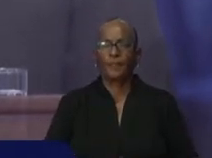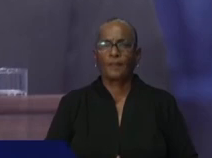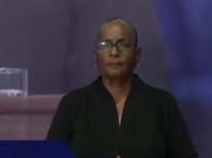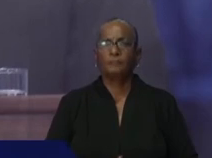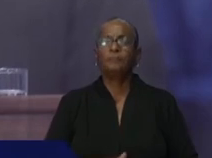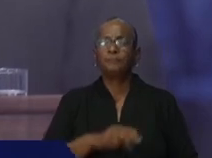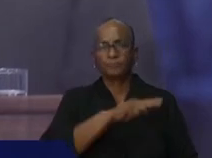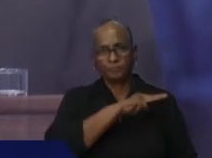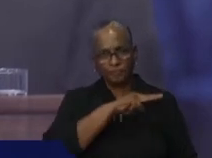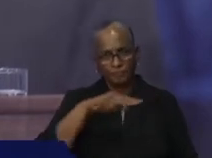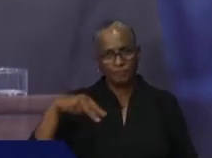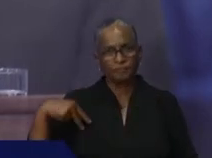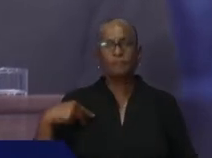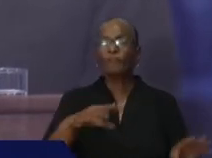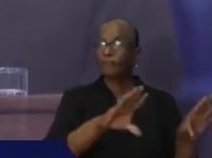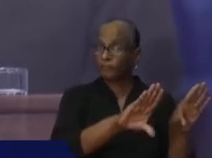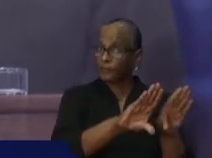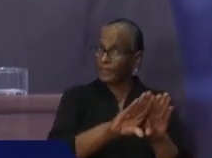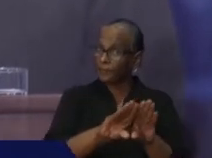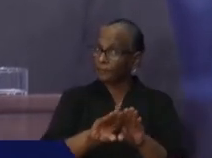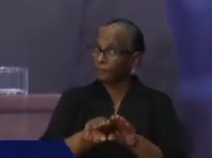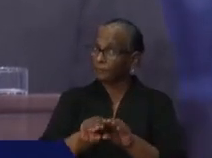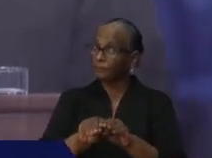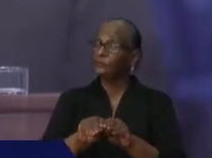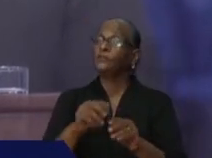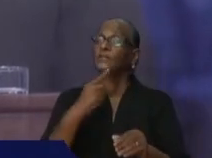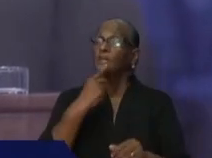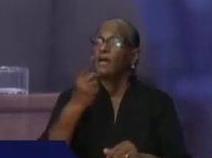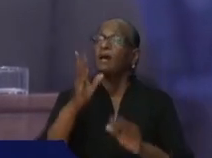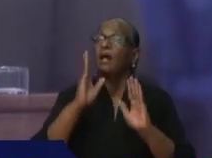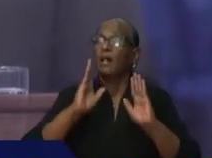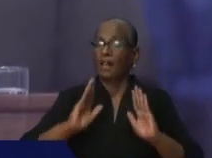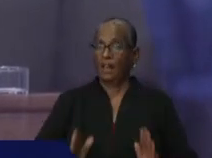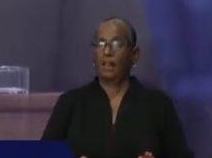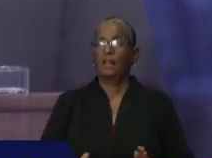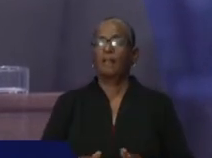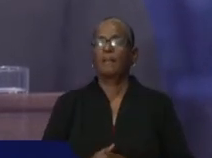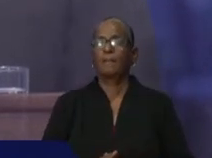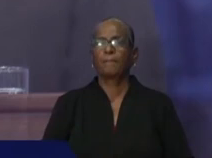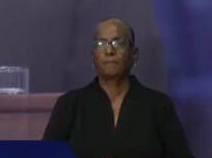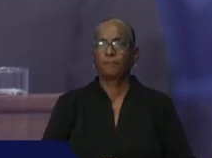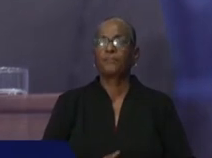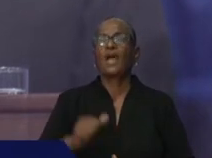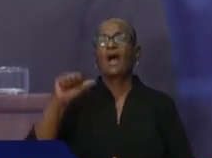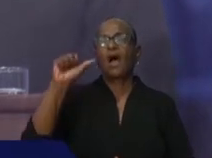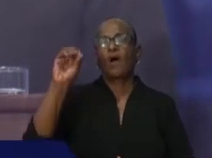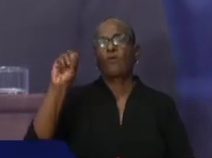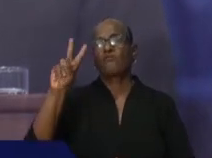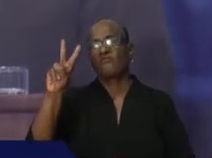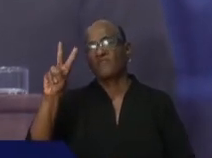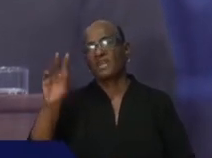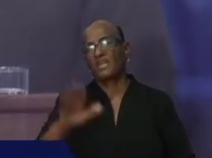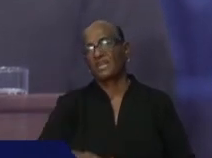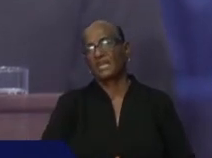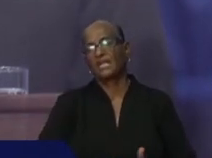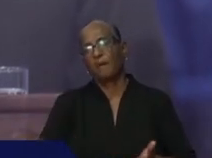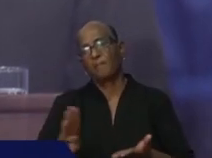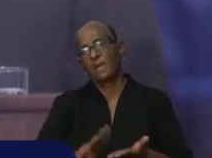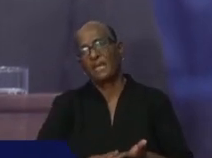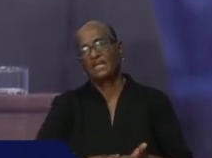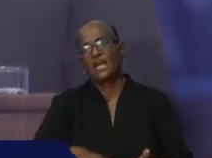We hebben eens de maatregelen al genoemd, zoals de AOV, AKB in de sociale